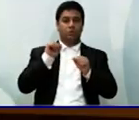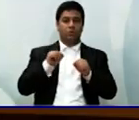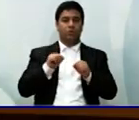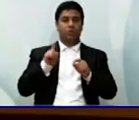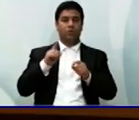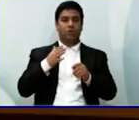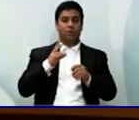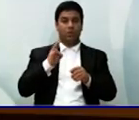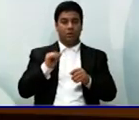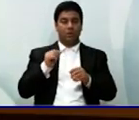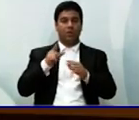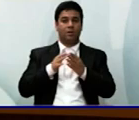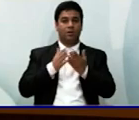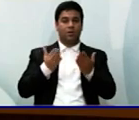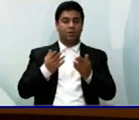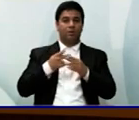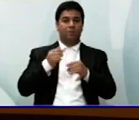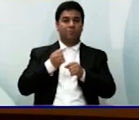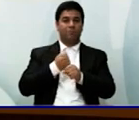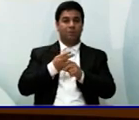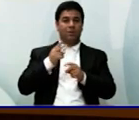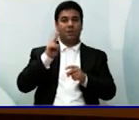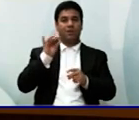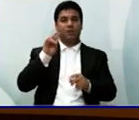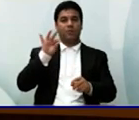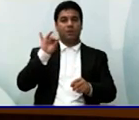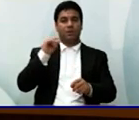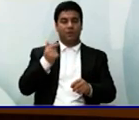что на книгах, на произведениях Киплинга